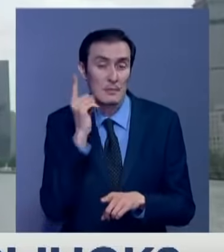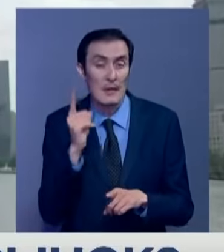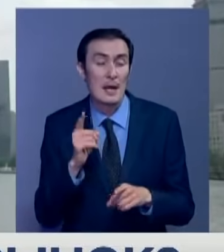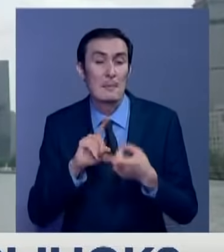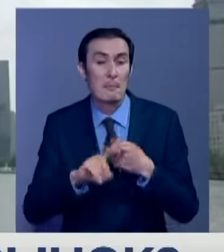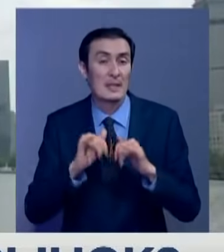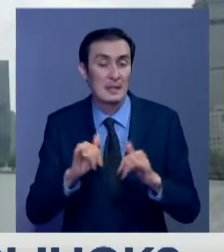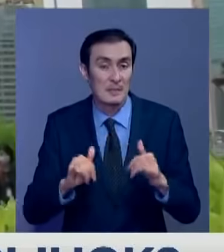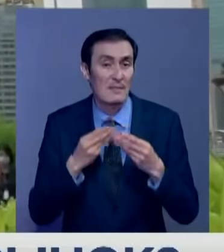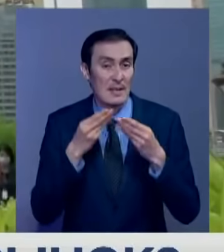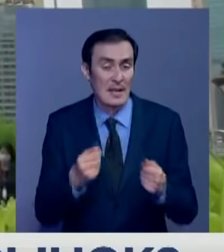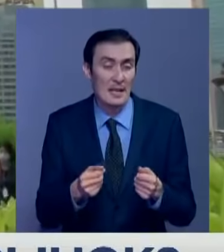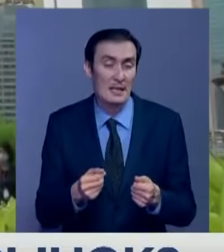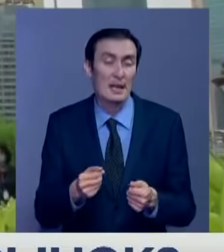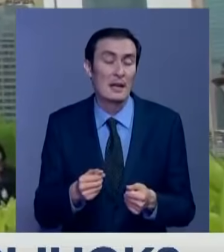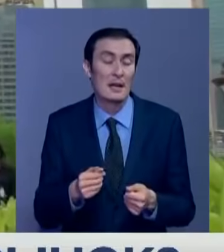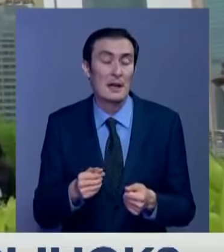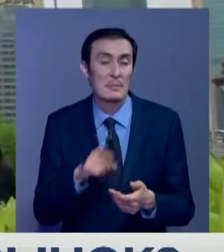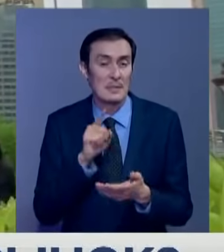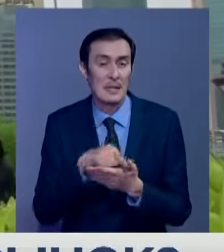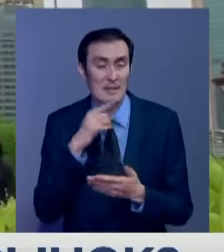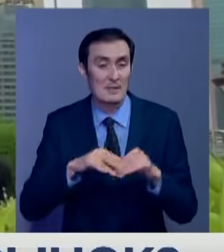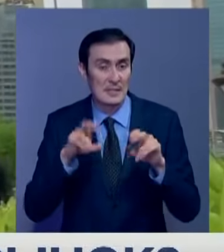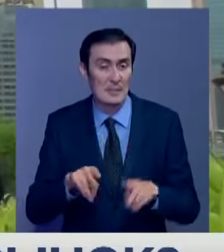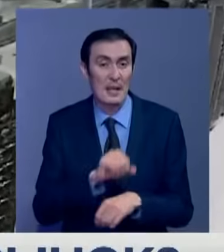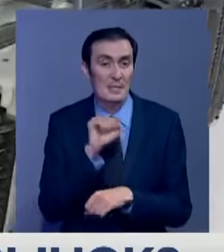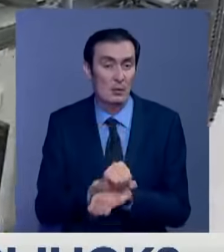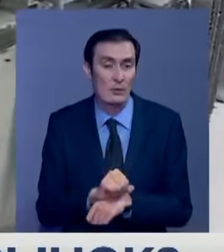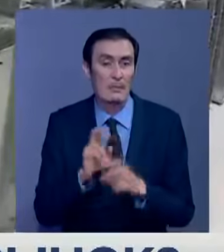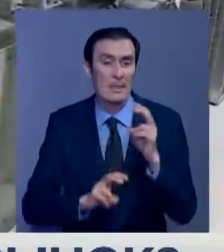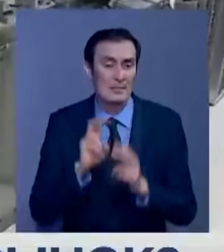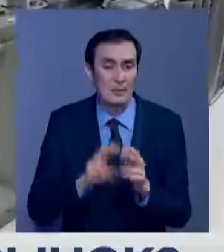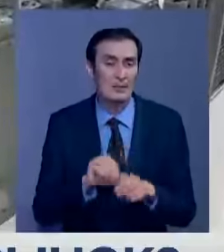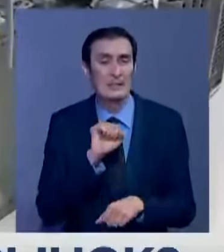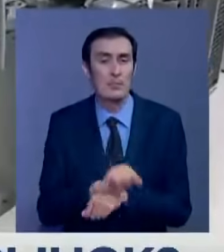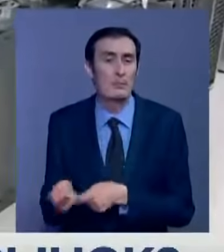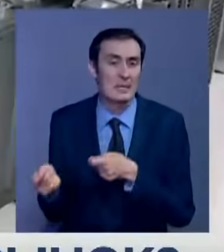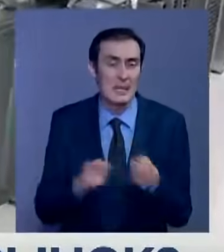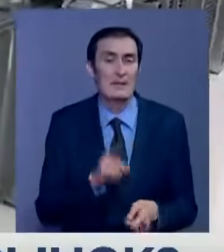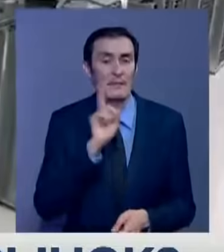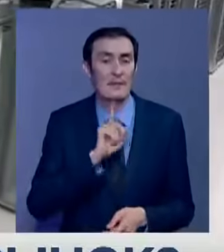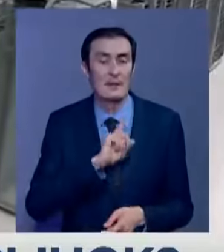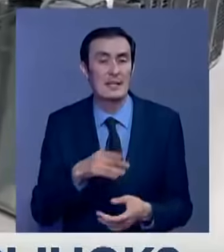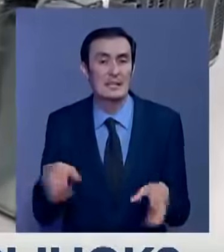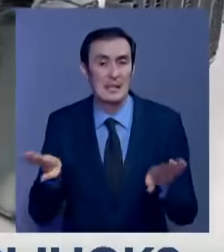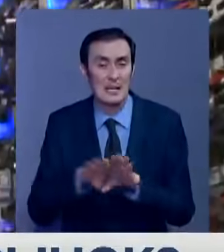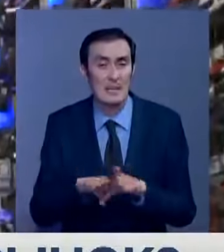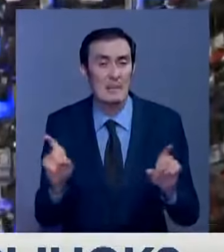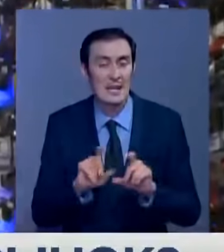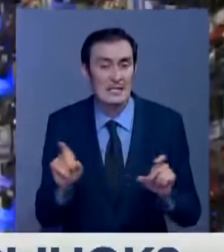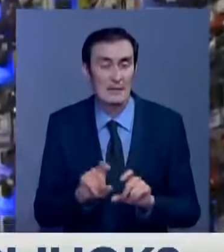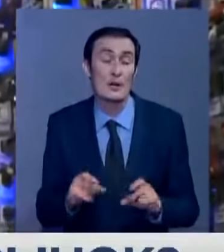пандемия повлияет как ни на один другой, говорят специалисты. Приостановка производств, сбой поставок, временное закрытие